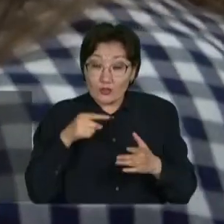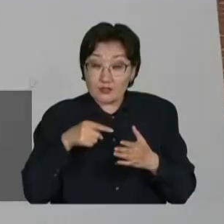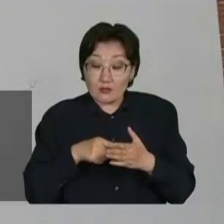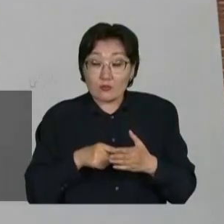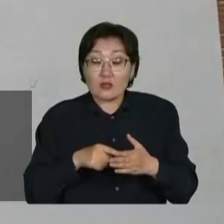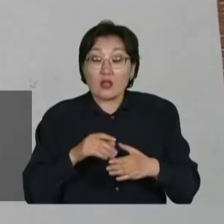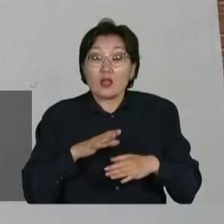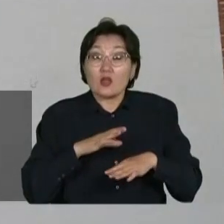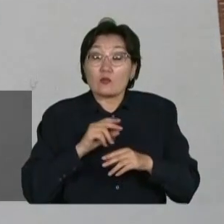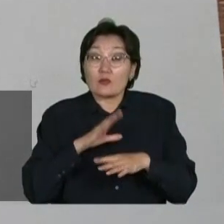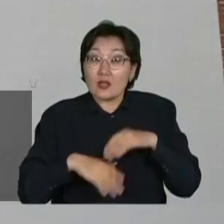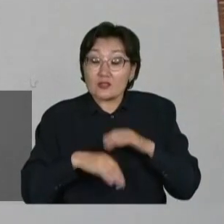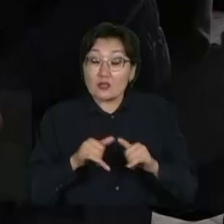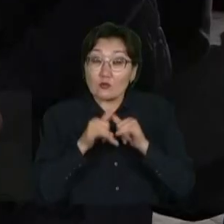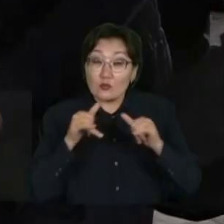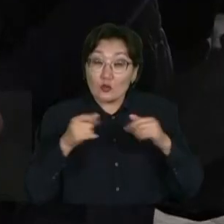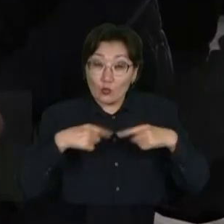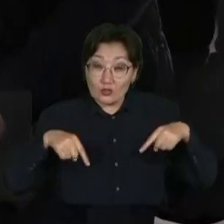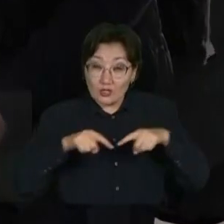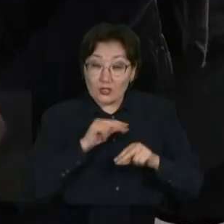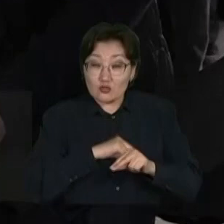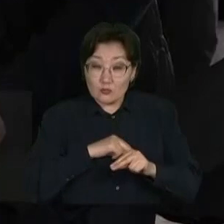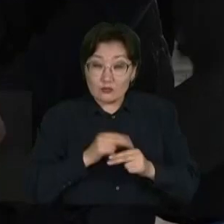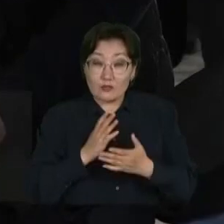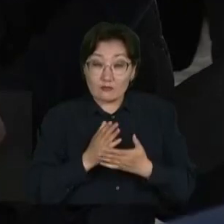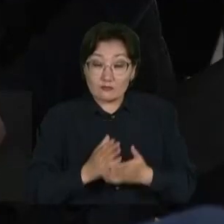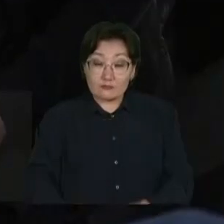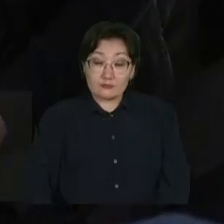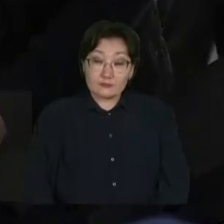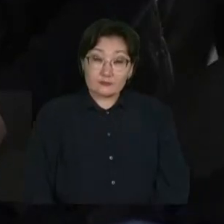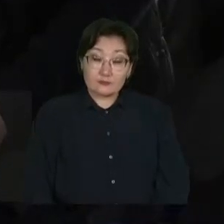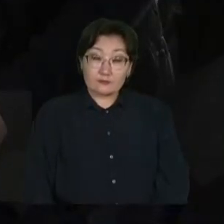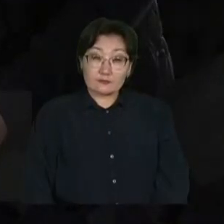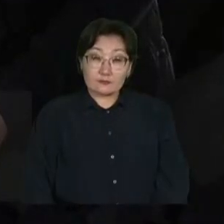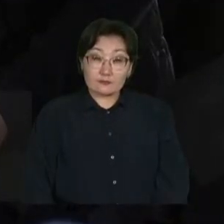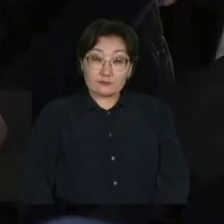мансап орталықтары да іске қосылған. Айған Махумбай, Жақсылық Тілепберген, Алматы телеарнасы.